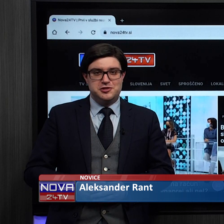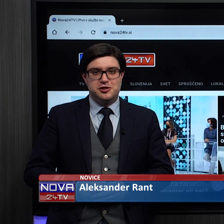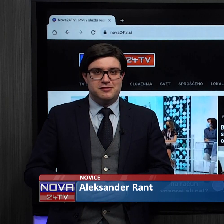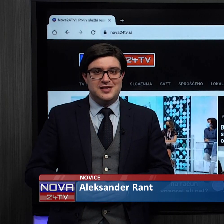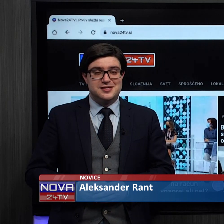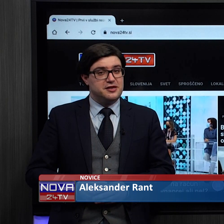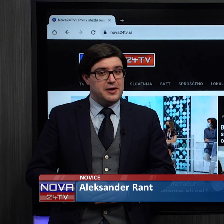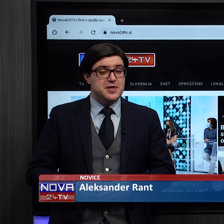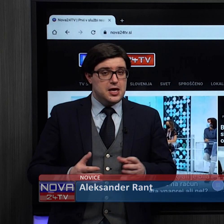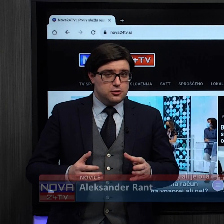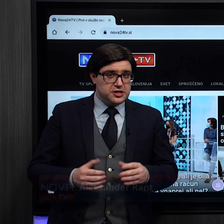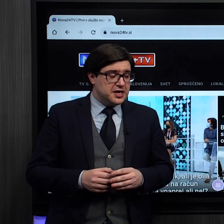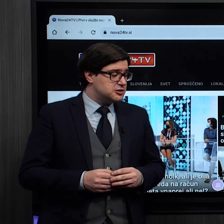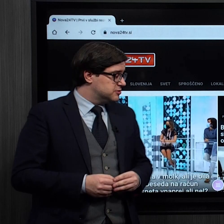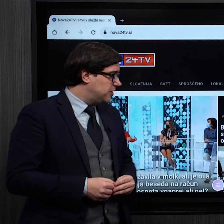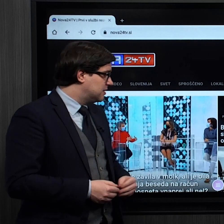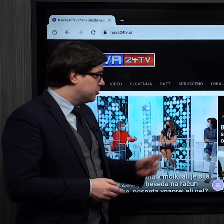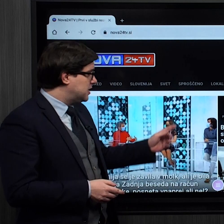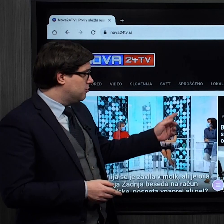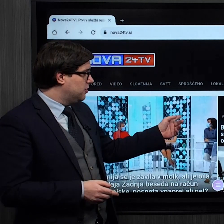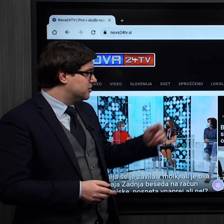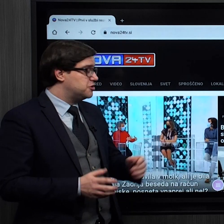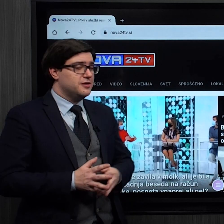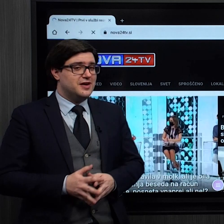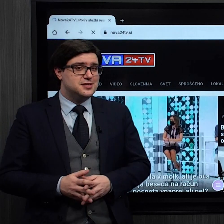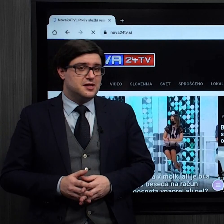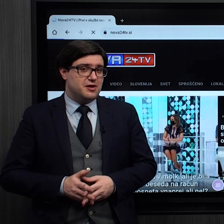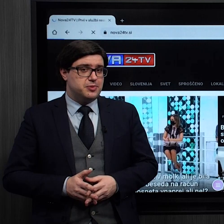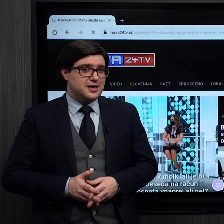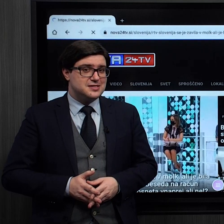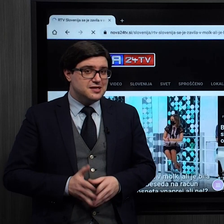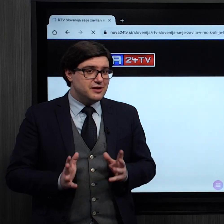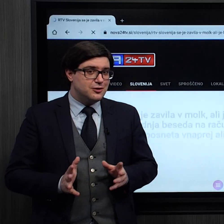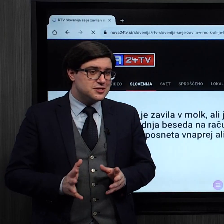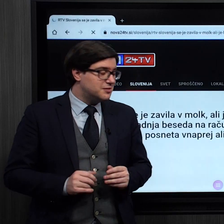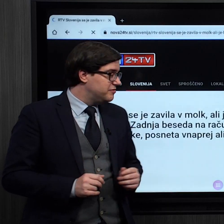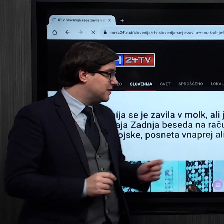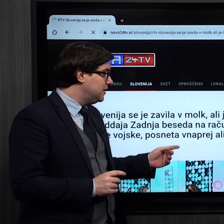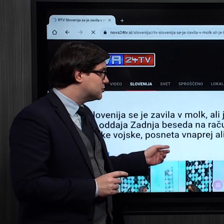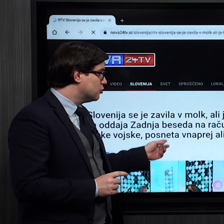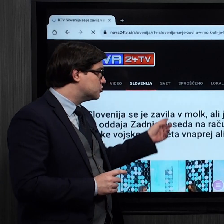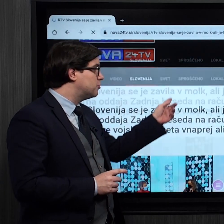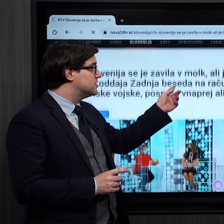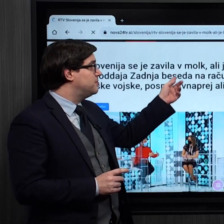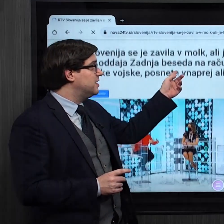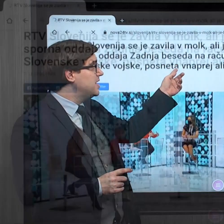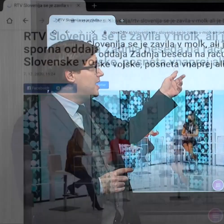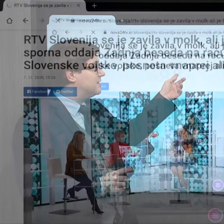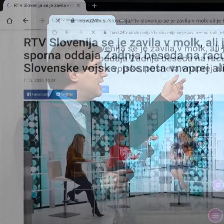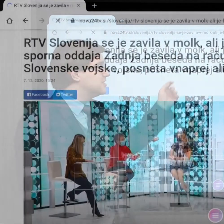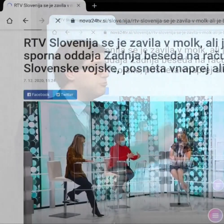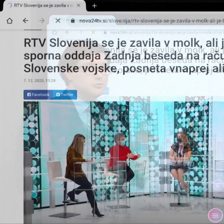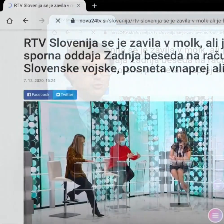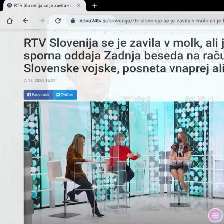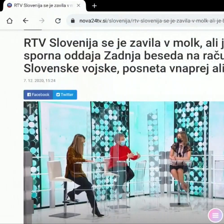na Novi24TV. Tudi na našem spletnem portalu nova24tv.si veliko zanimivih in sočnih vsebin.